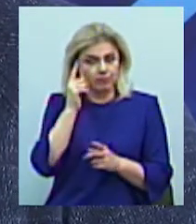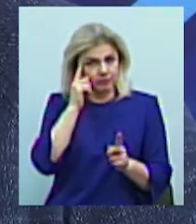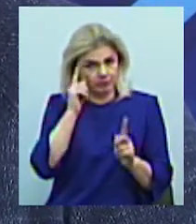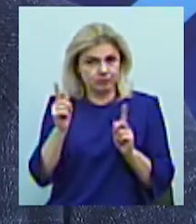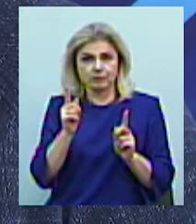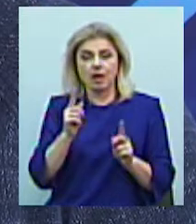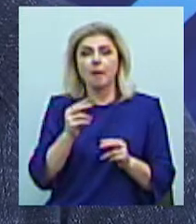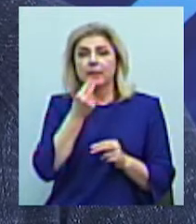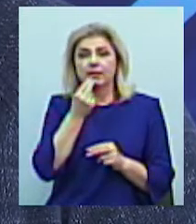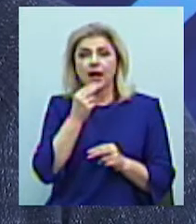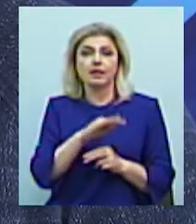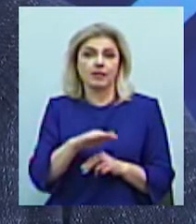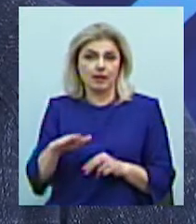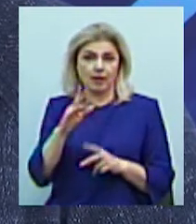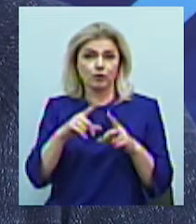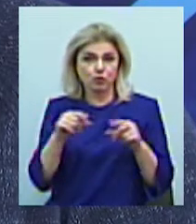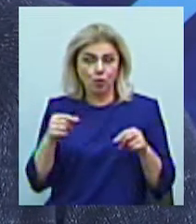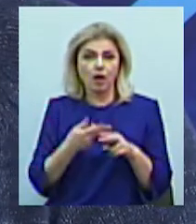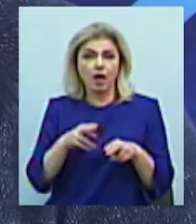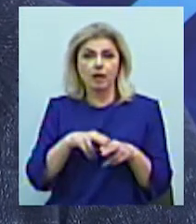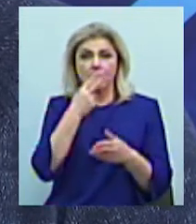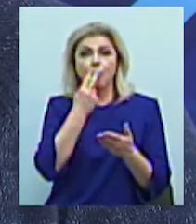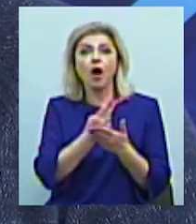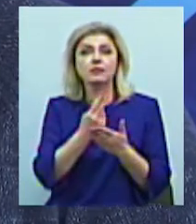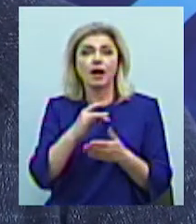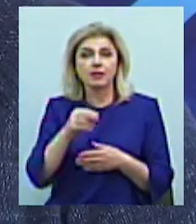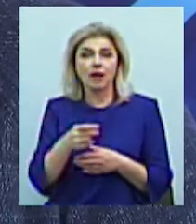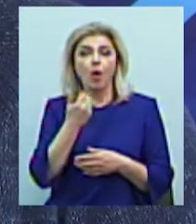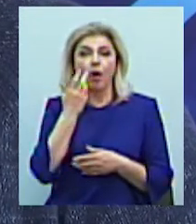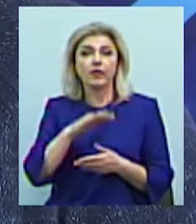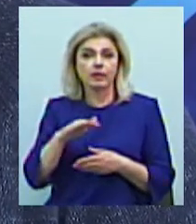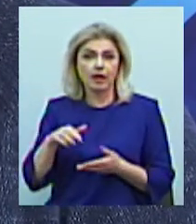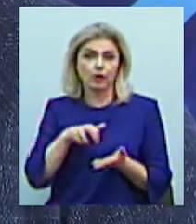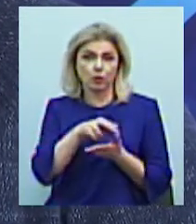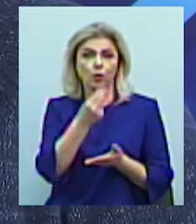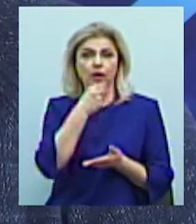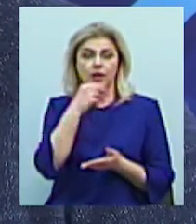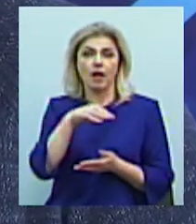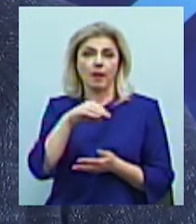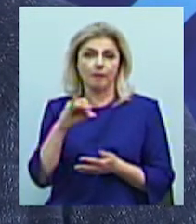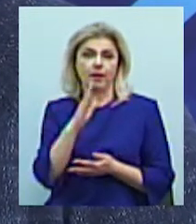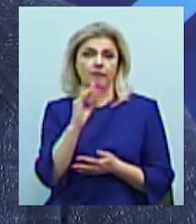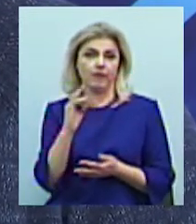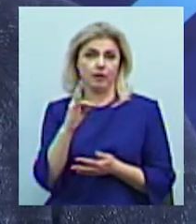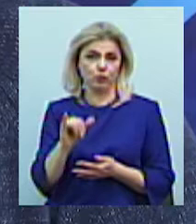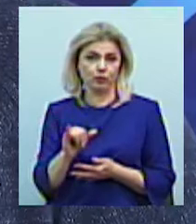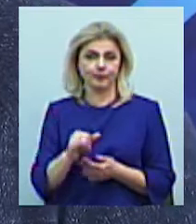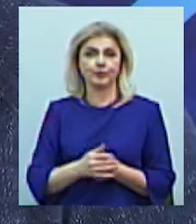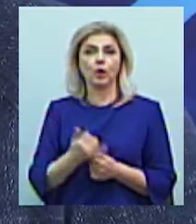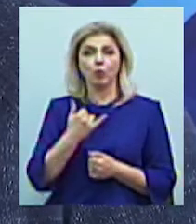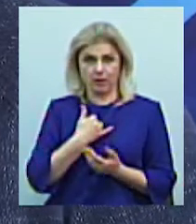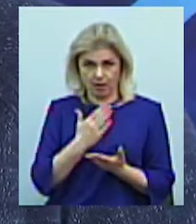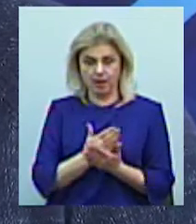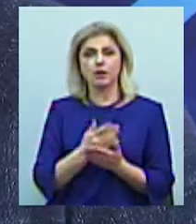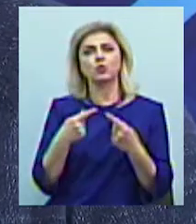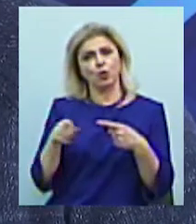в школе – это явный показатель, когда дети идут и едят мивину. Или же второй случай. У меня и по тому факту есть фотографии,